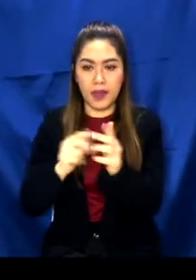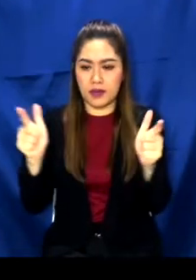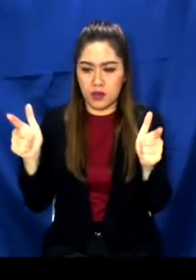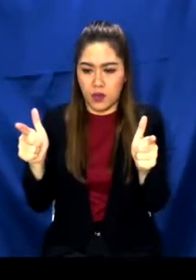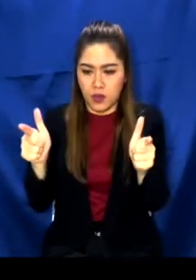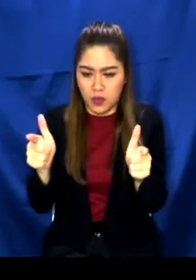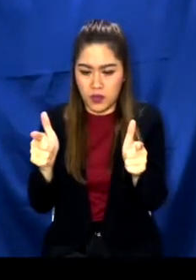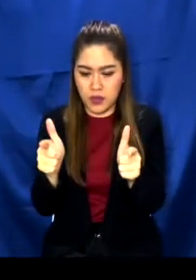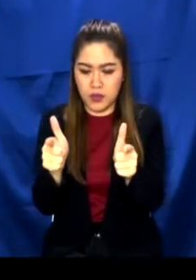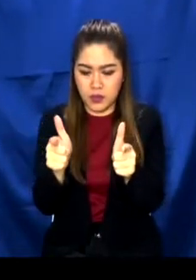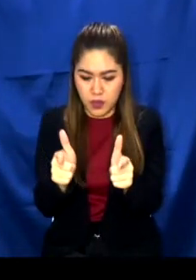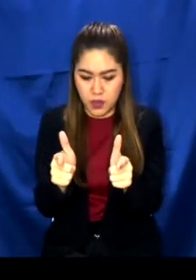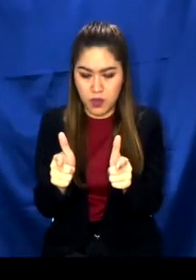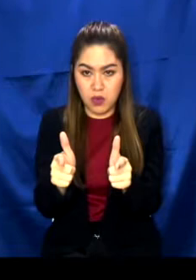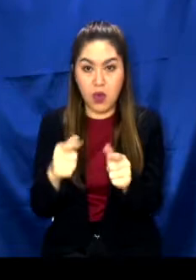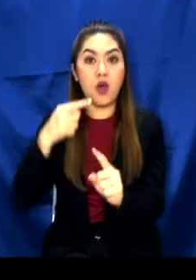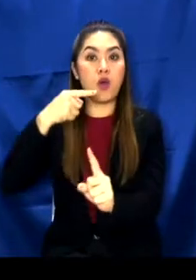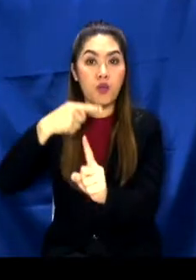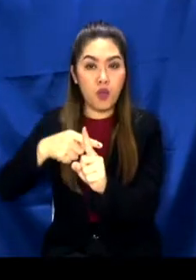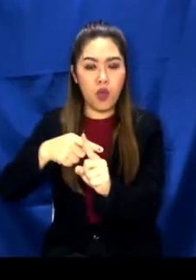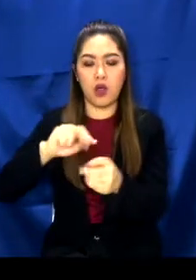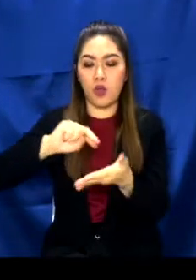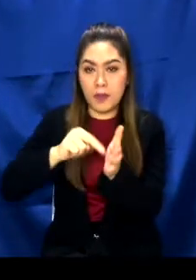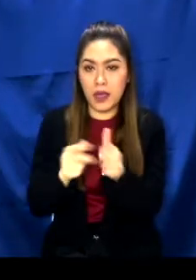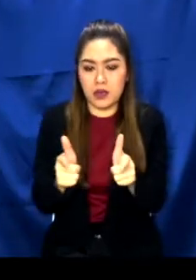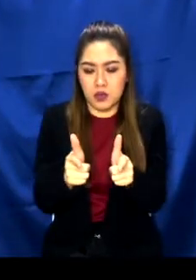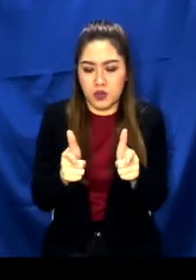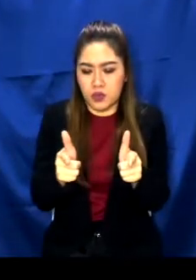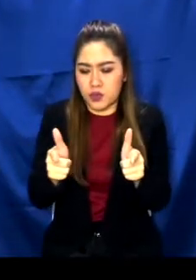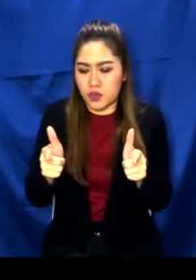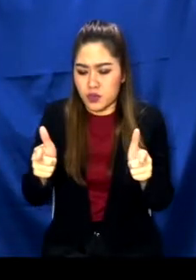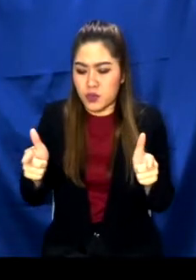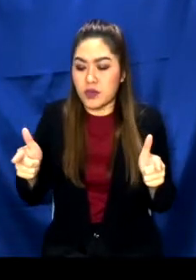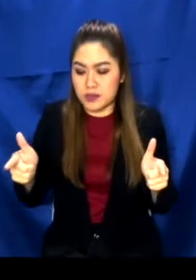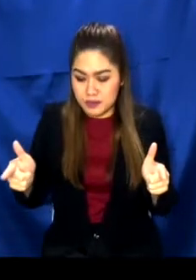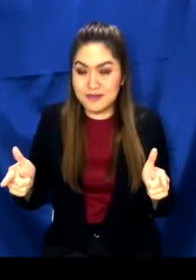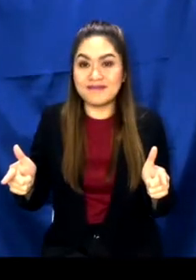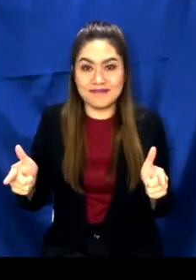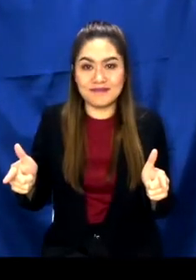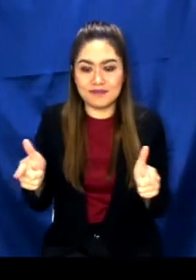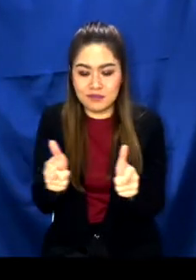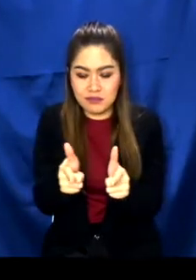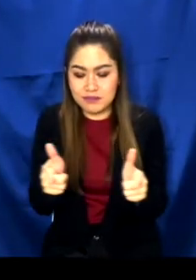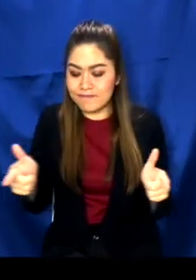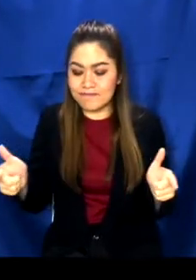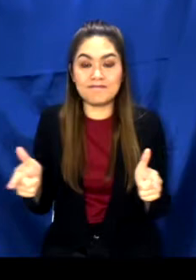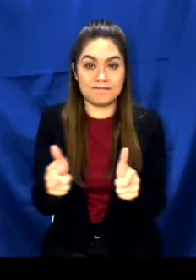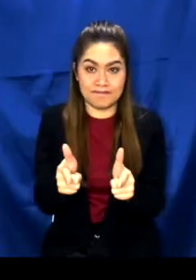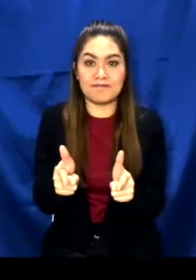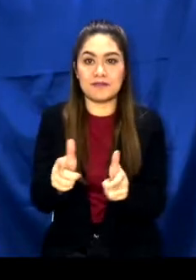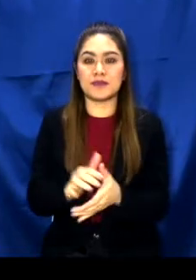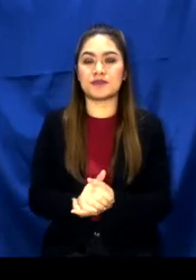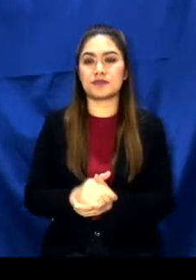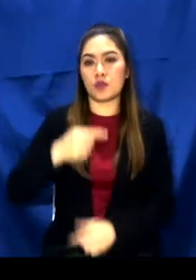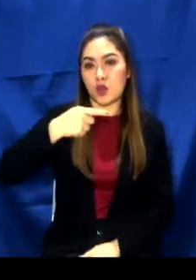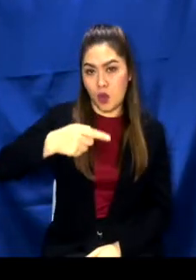แล้วก็กดคอนโทรลบวกเป็นการขยายเพื่อว่ามีจุดเล็กๆน้อยๆแล้วก็ขยายซูมเข้าไปนะคะนี้เราก็คอนโทรลบไป